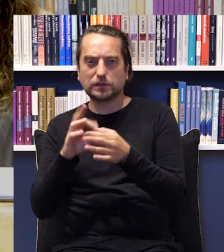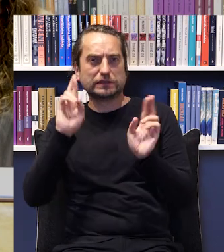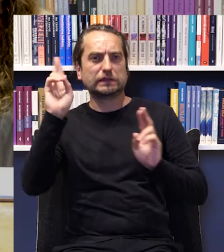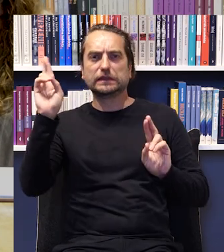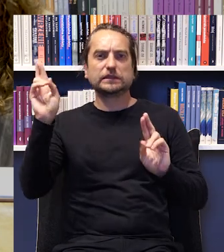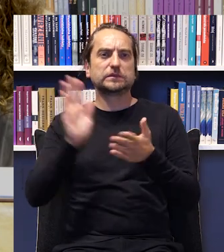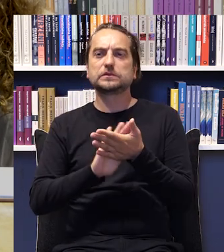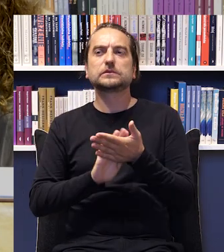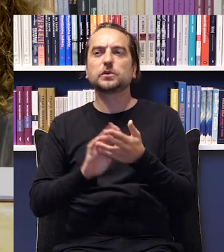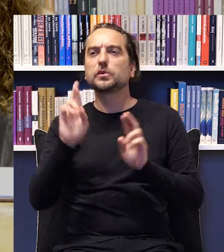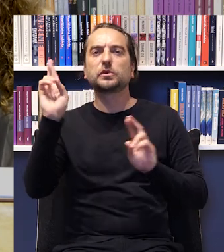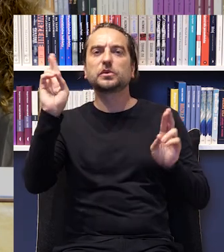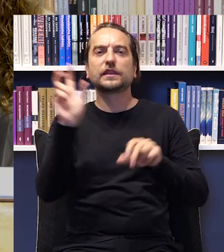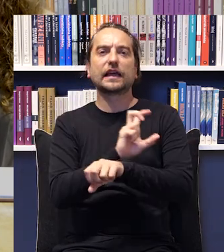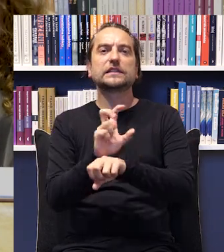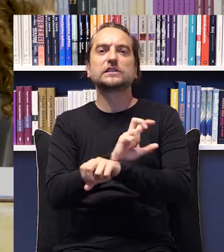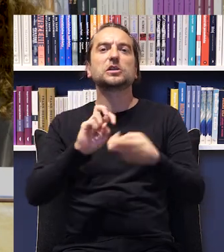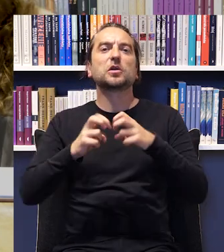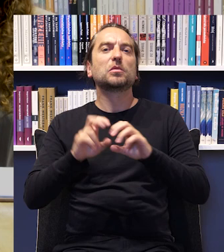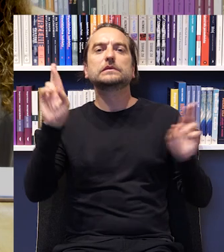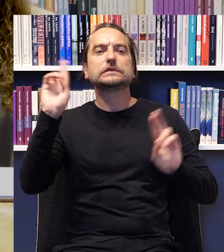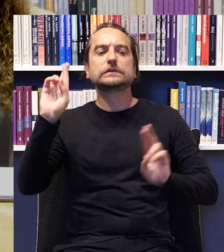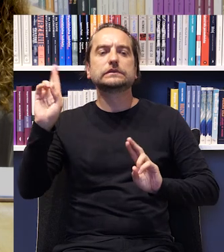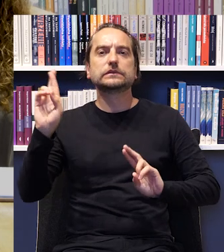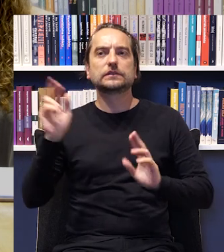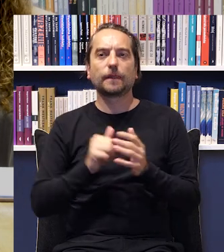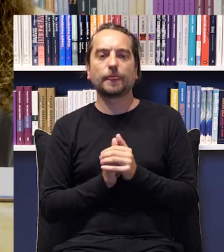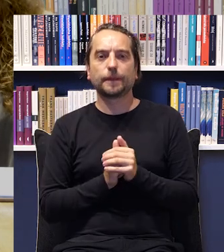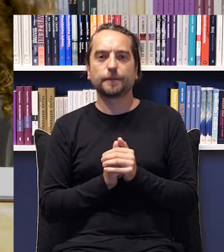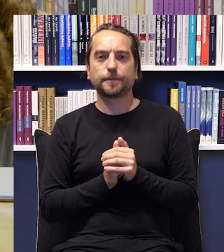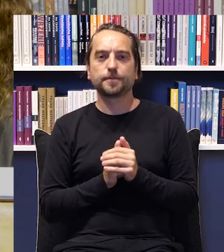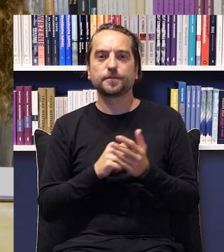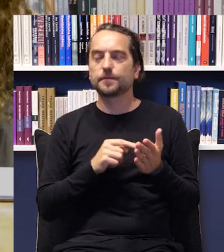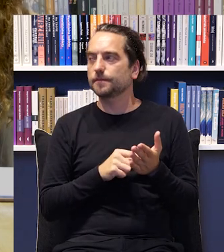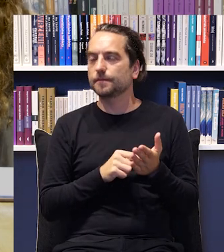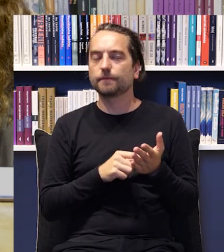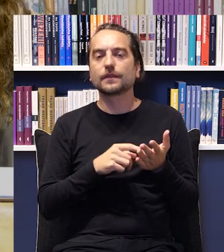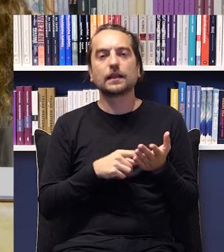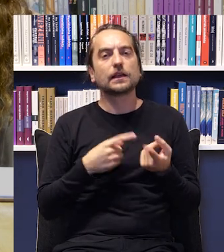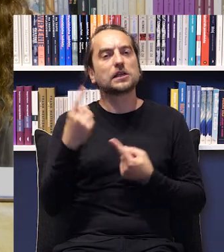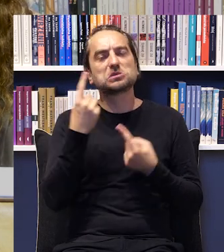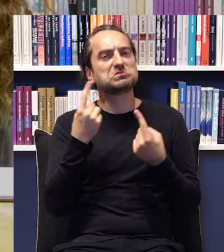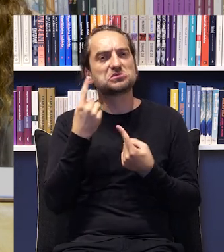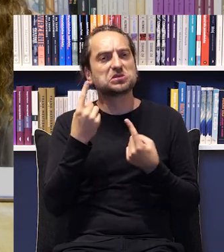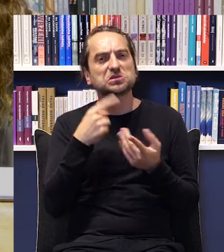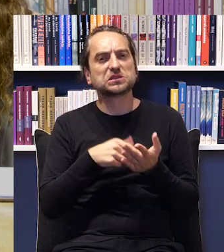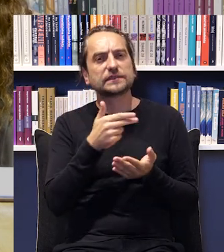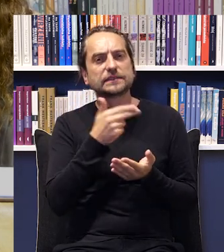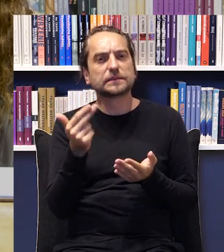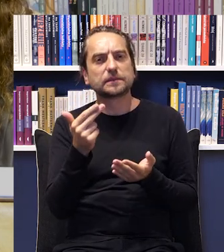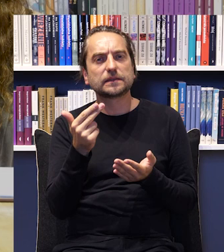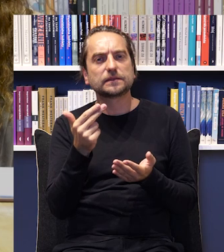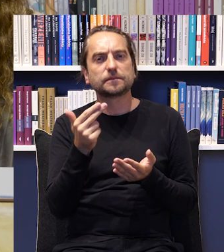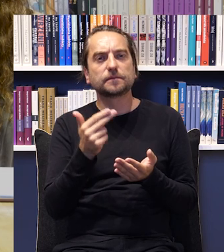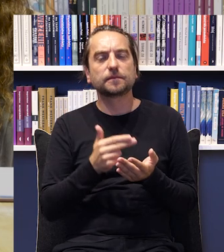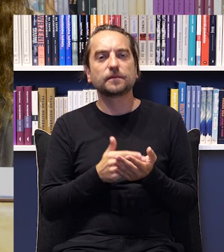jako... To ja? Mamy małe techniczne problemy. Za moment, spróbujmy. Nie myślałam o tym jako